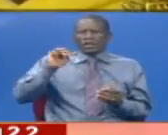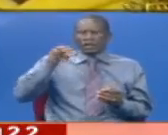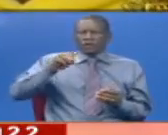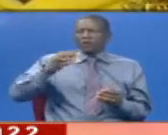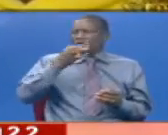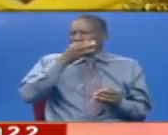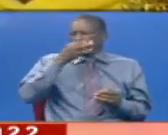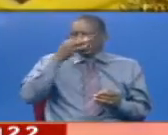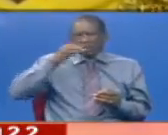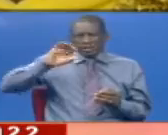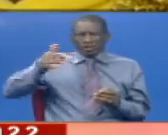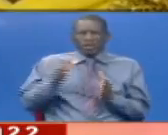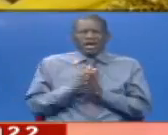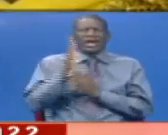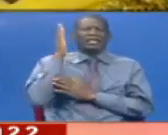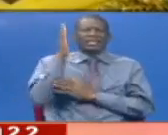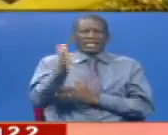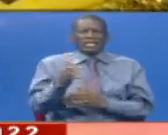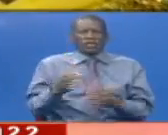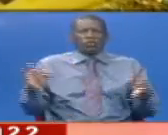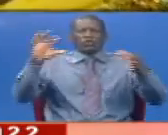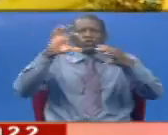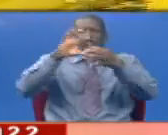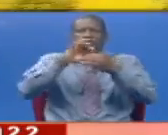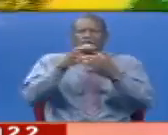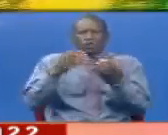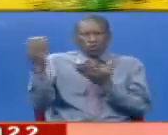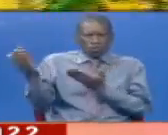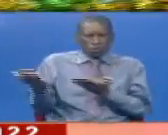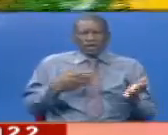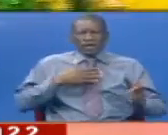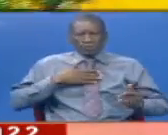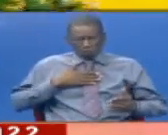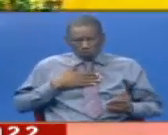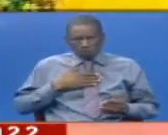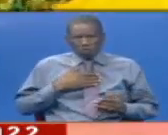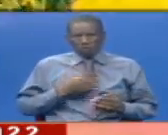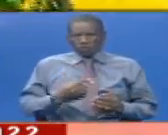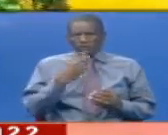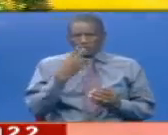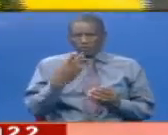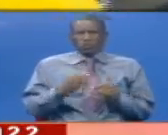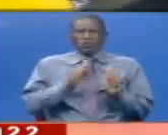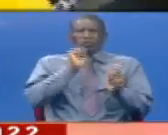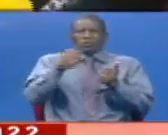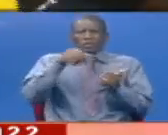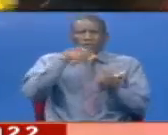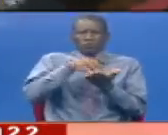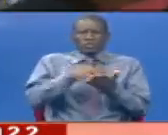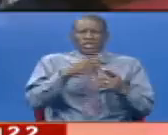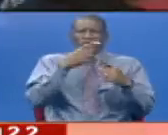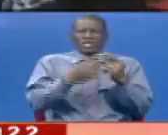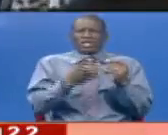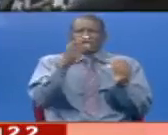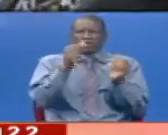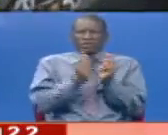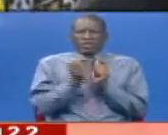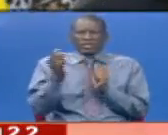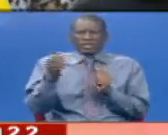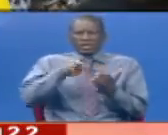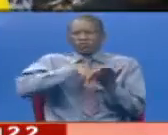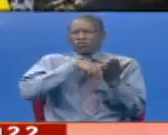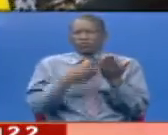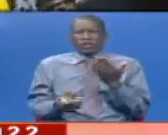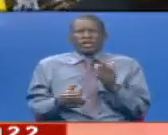Nyeri mjini. Na moja kwa moja tutaweza kuungana naye. Karibu sana mheshimiwa. Tuliweza kuona uliweza kuwania kiti hiki mwaka 2013 na